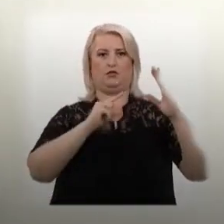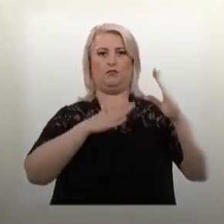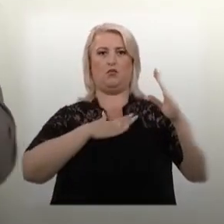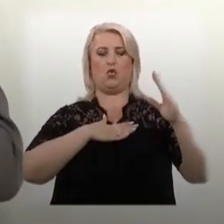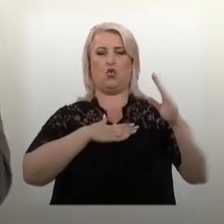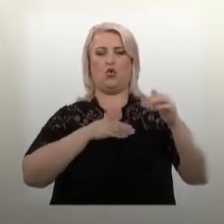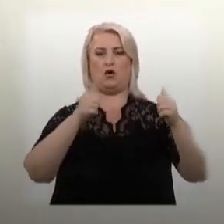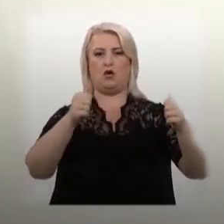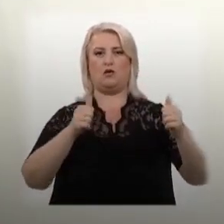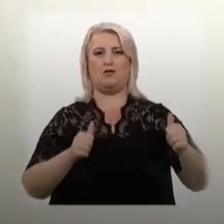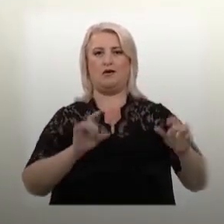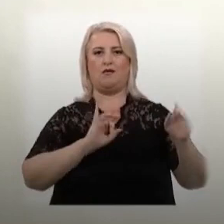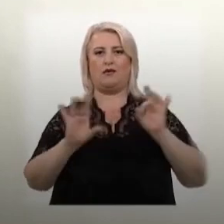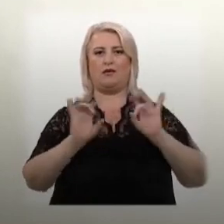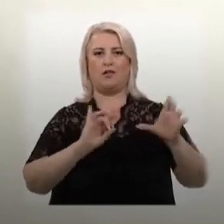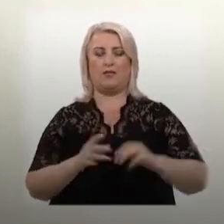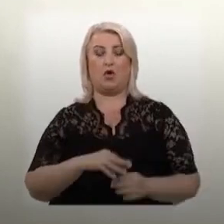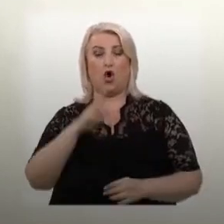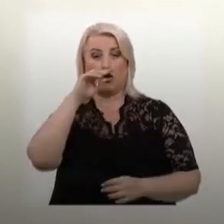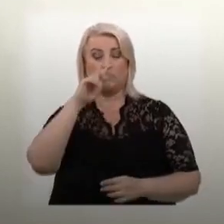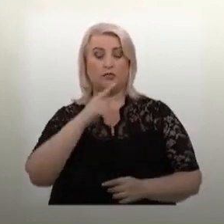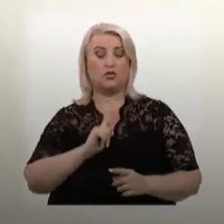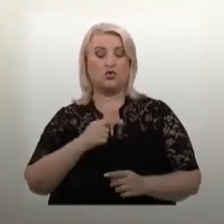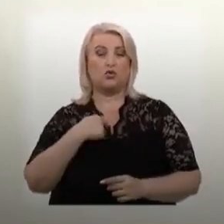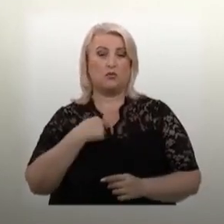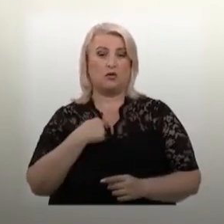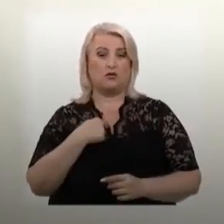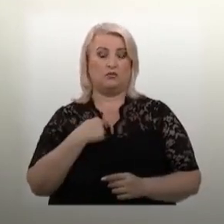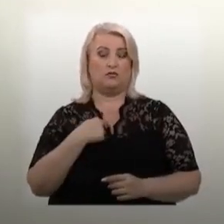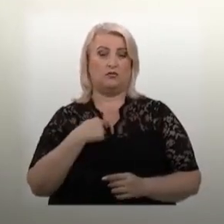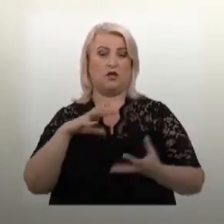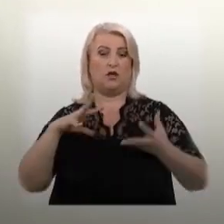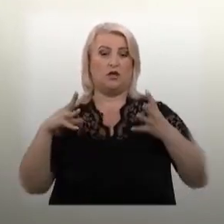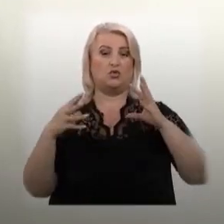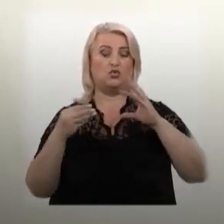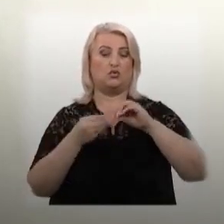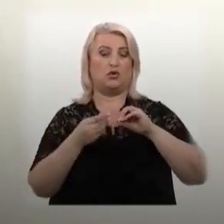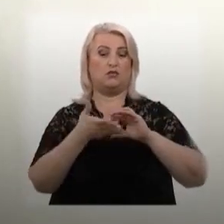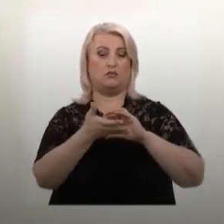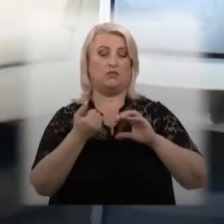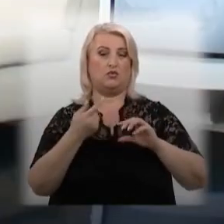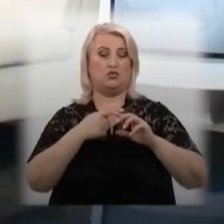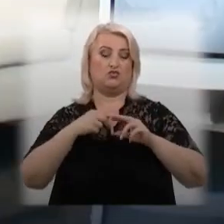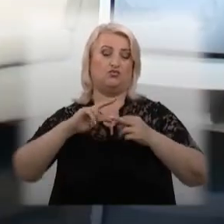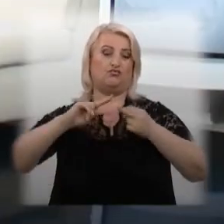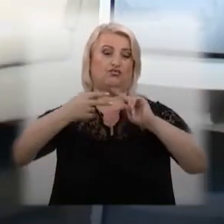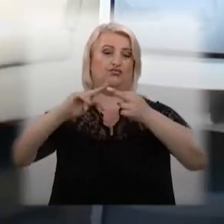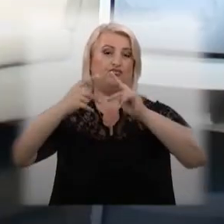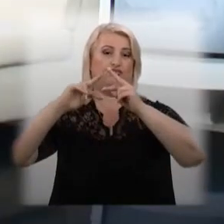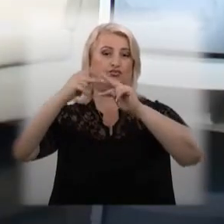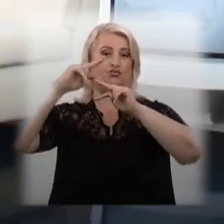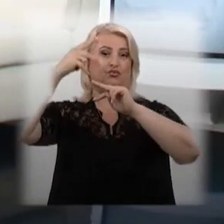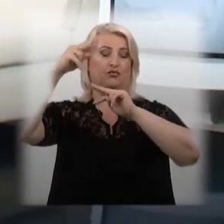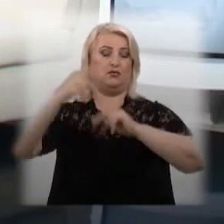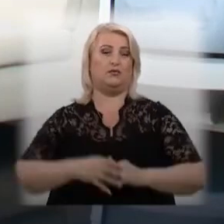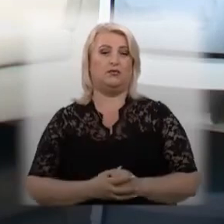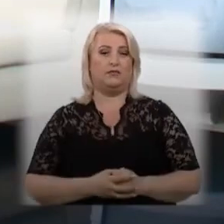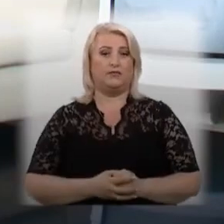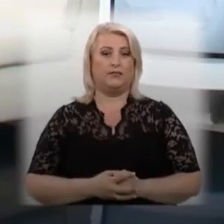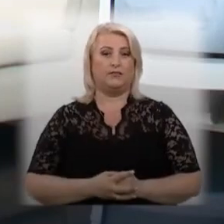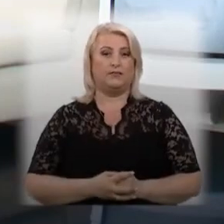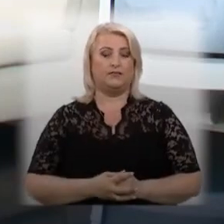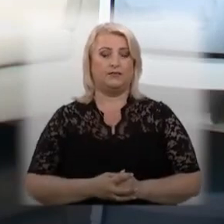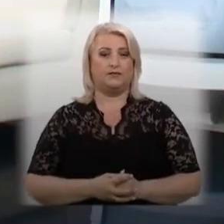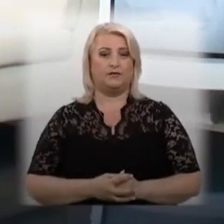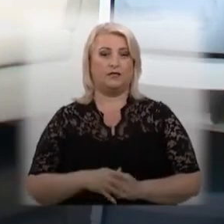m și respectiv aici greșeala este că noi dăm rezultatul platforme care convertit la noi Google lucrez star game de afectiuni întreg